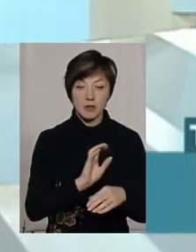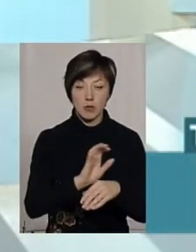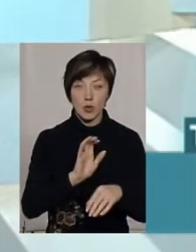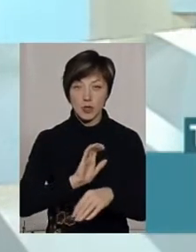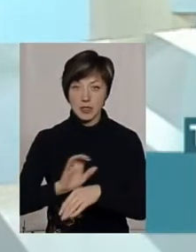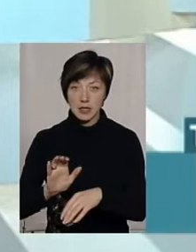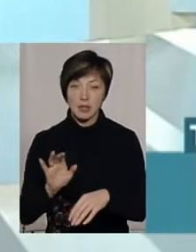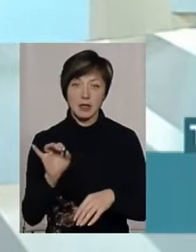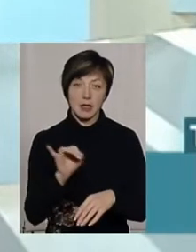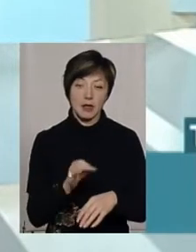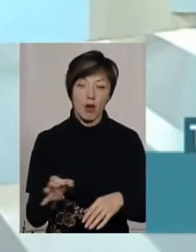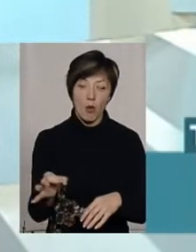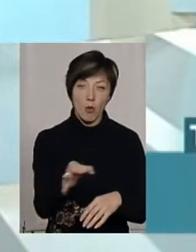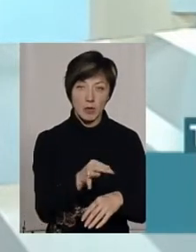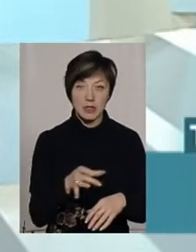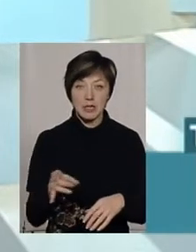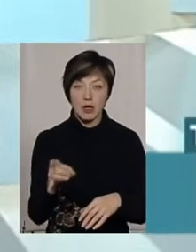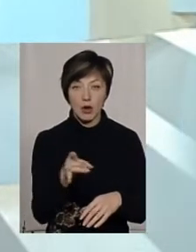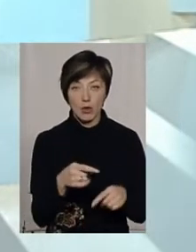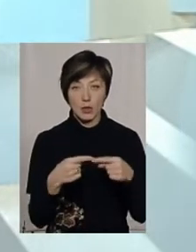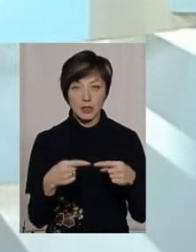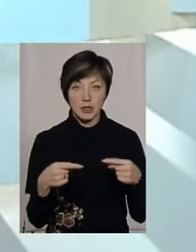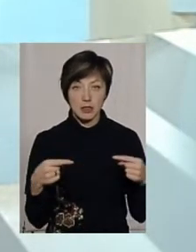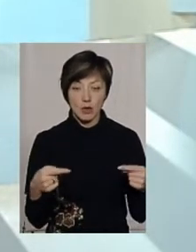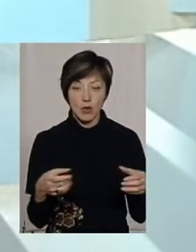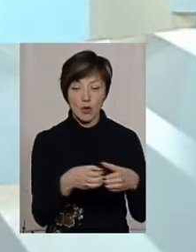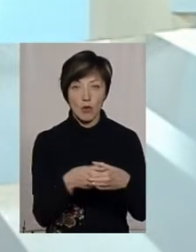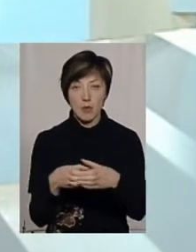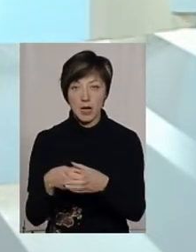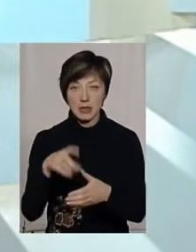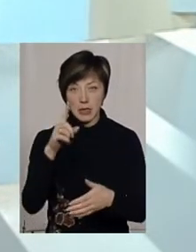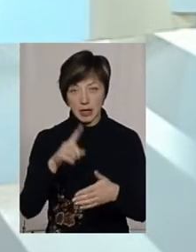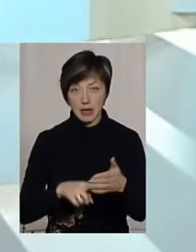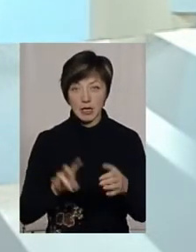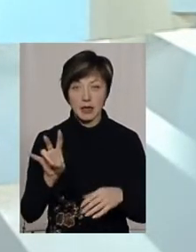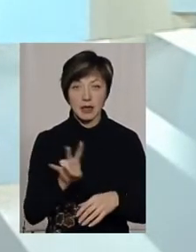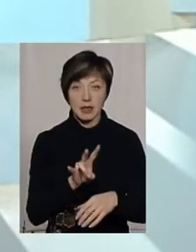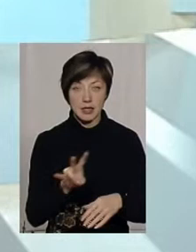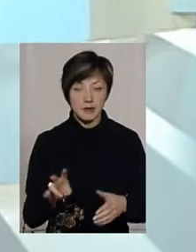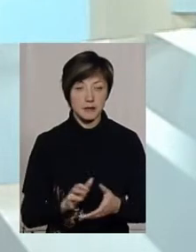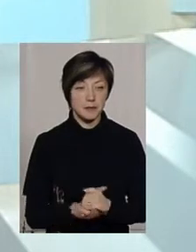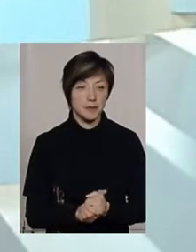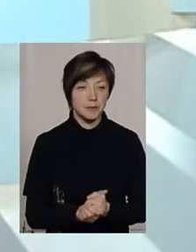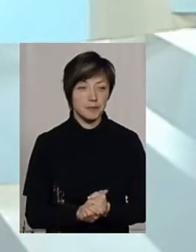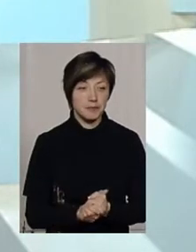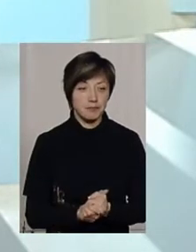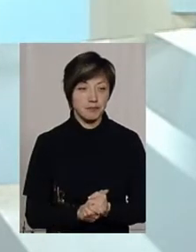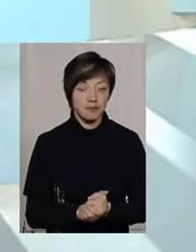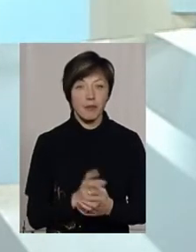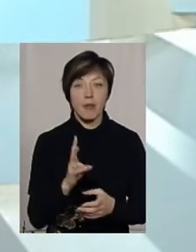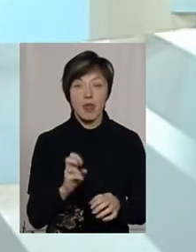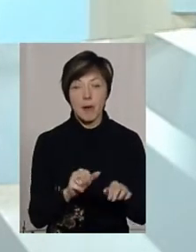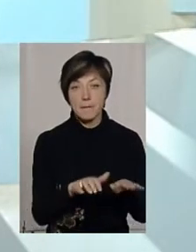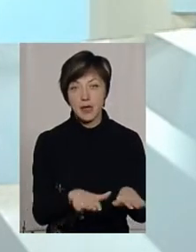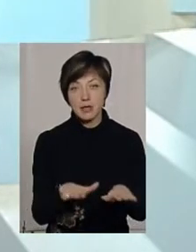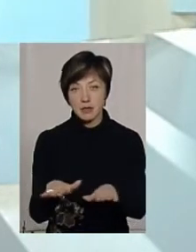посили і на області, і на райони, і до громад релігійних парафій на